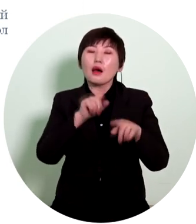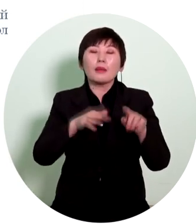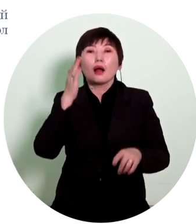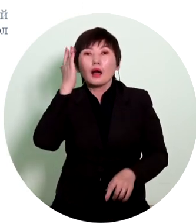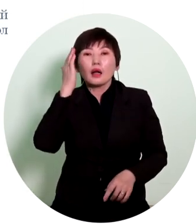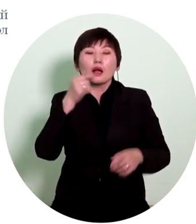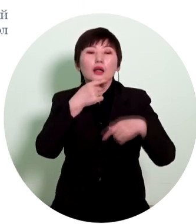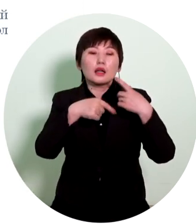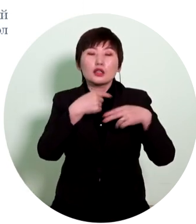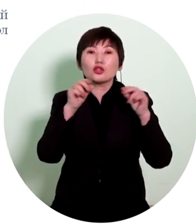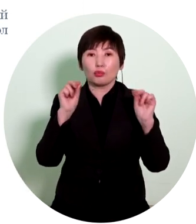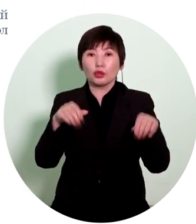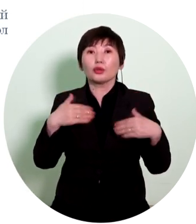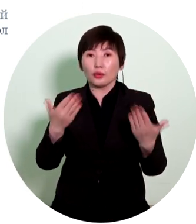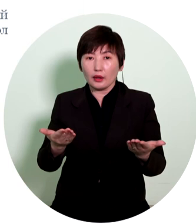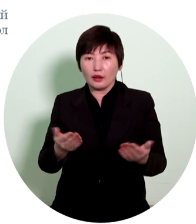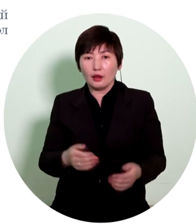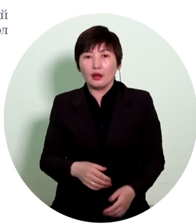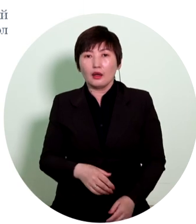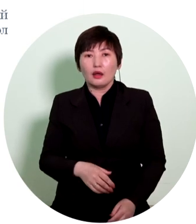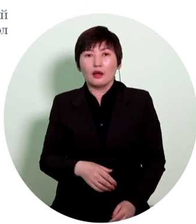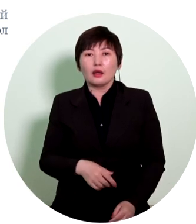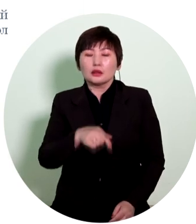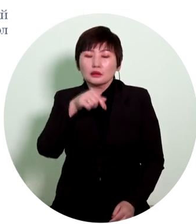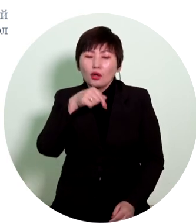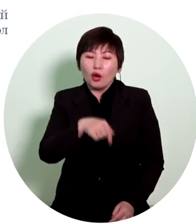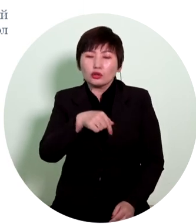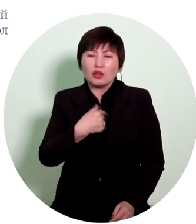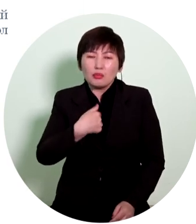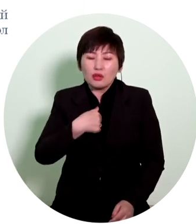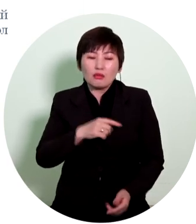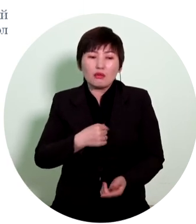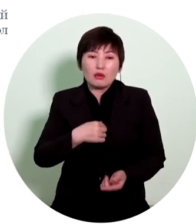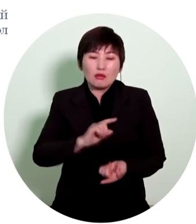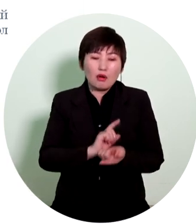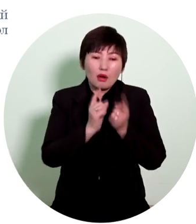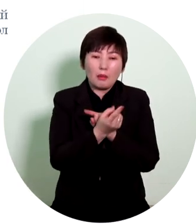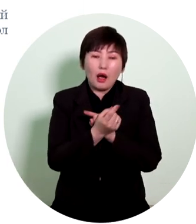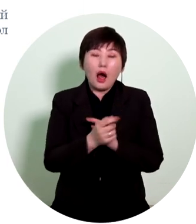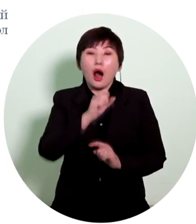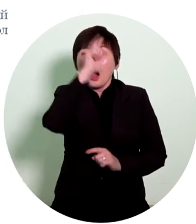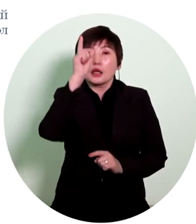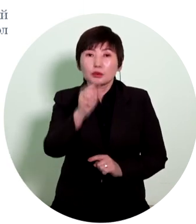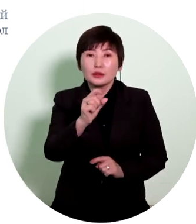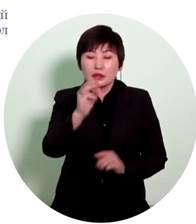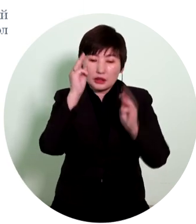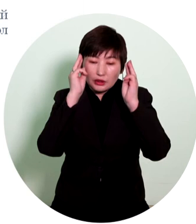аргуудаар тэдэнтэй ярилцаж болох вэ гэхээр хэрвээ та яг одоо миний оронд байсан бол энэ асуудлыг яаж шийдэх байсан